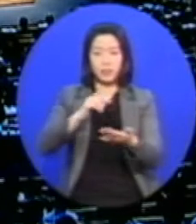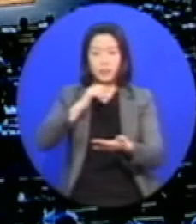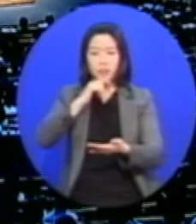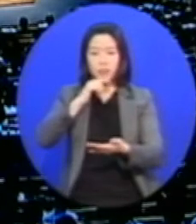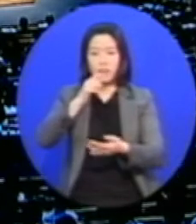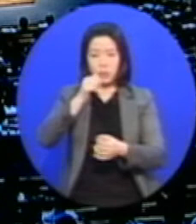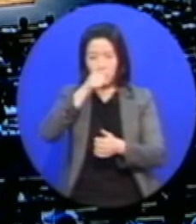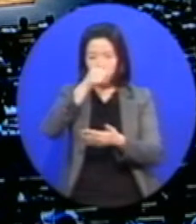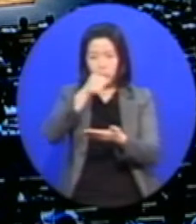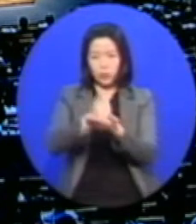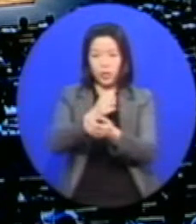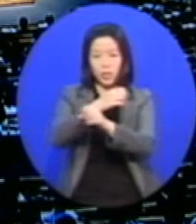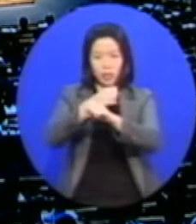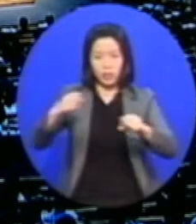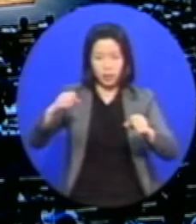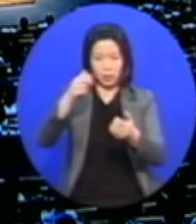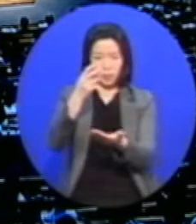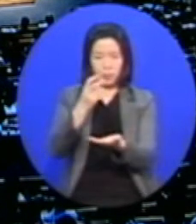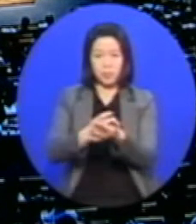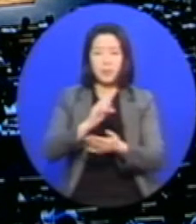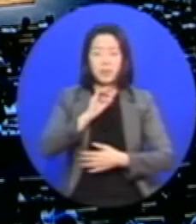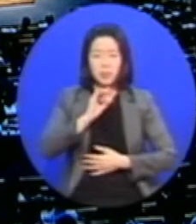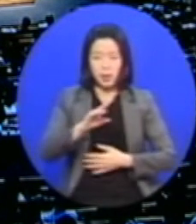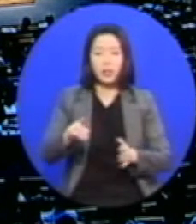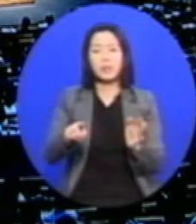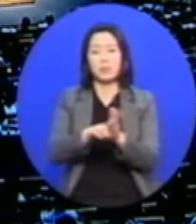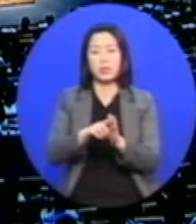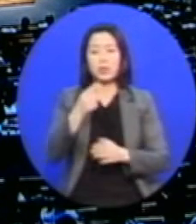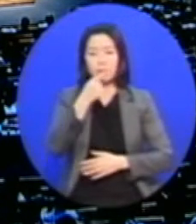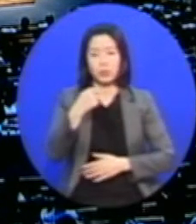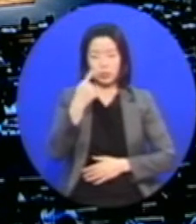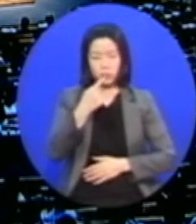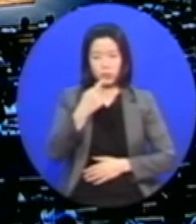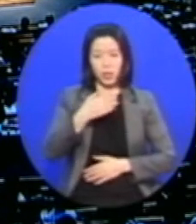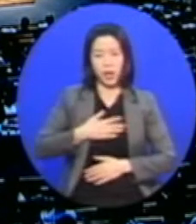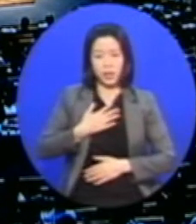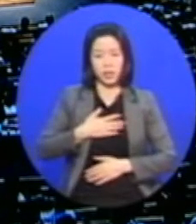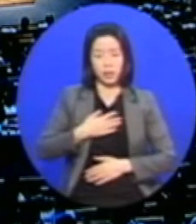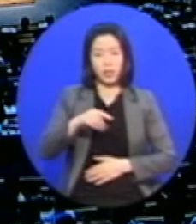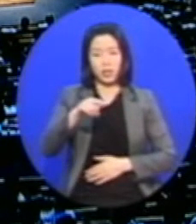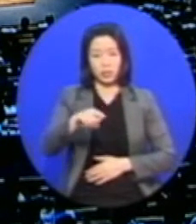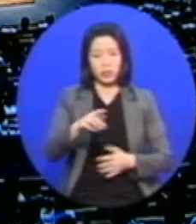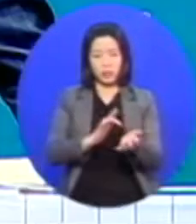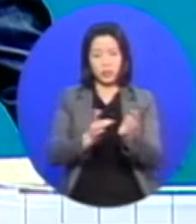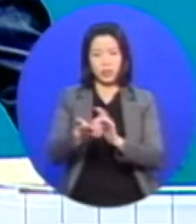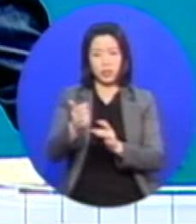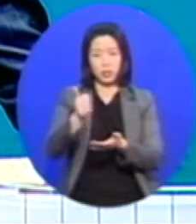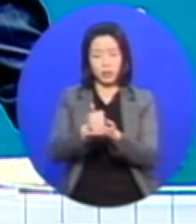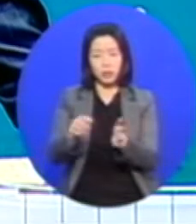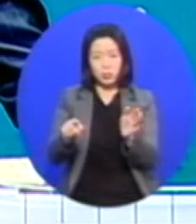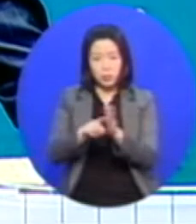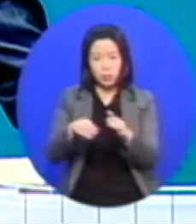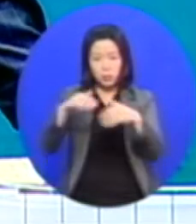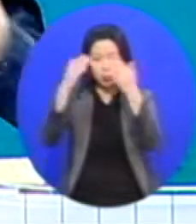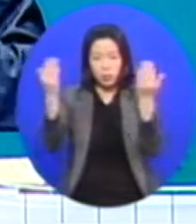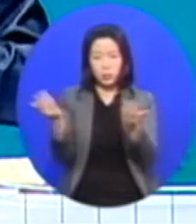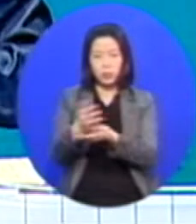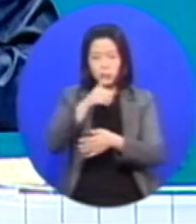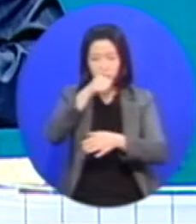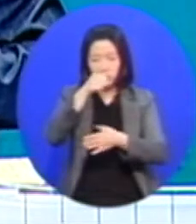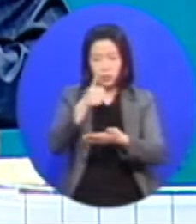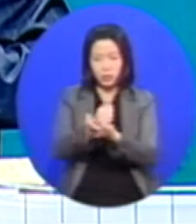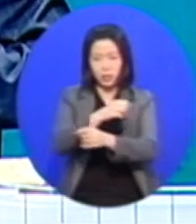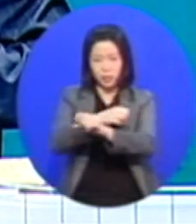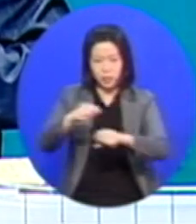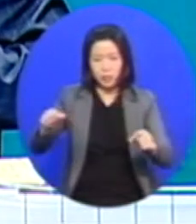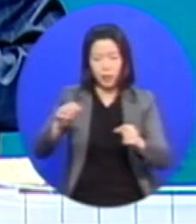걸 예수 믿는 줄로 생각하는 사람이 있어요 60 믿음의 모든 죄가 사함 받아 때 더라 속주의